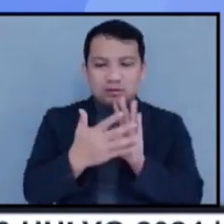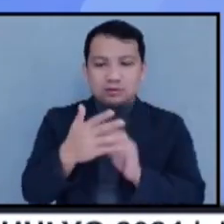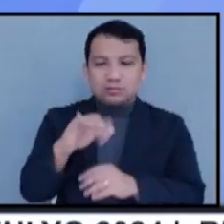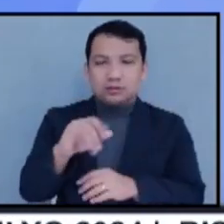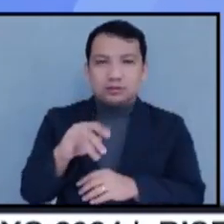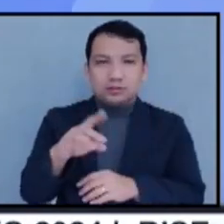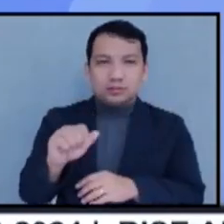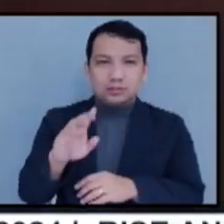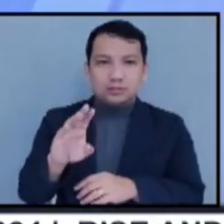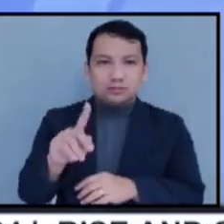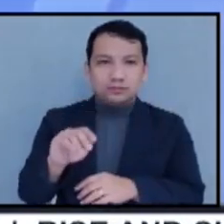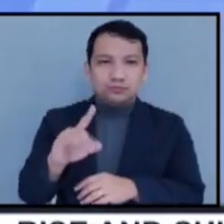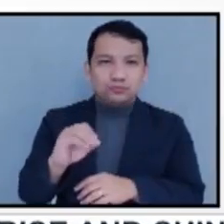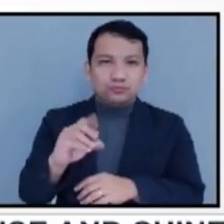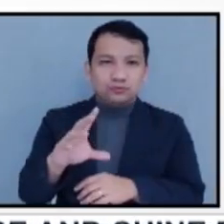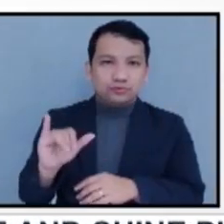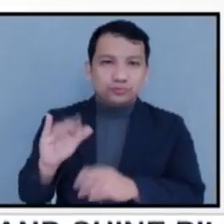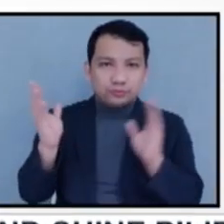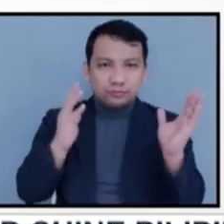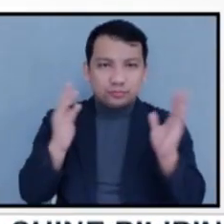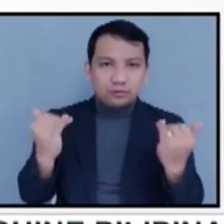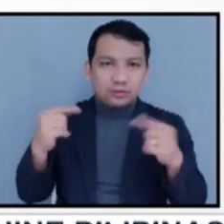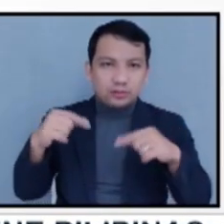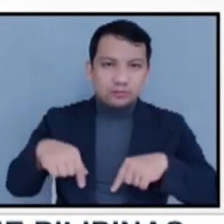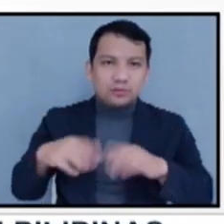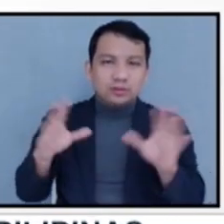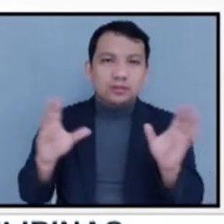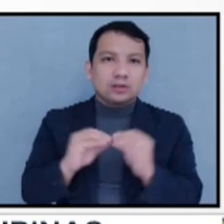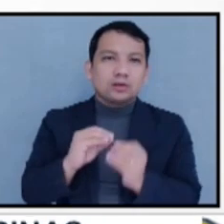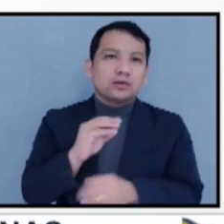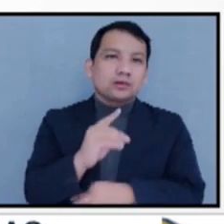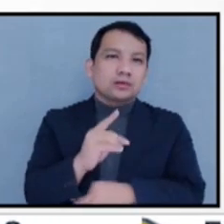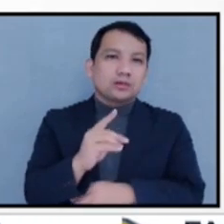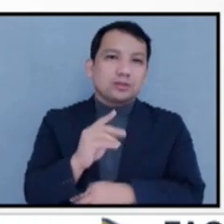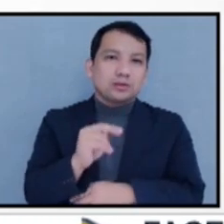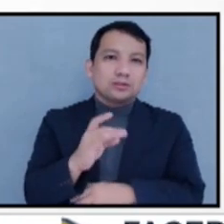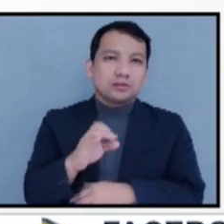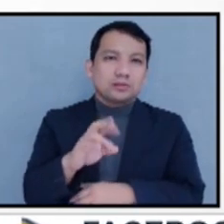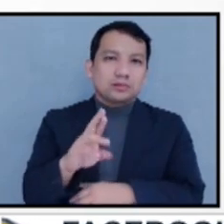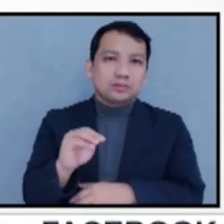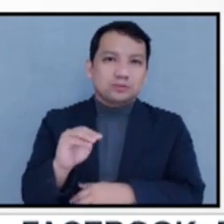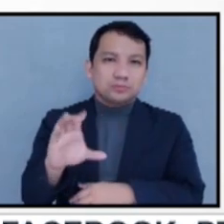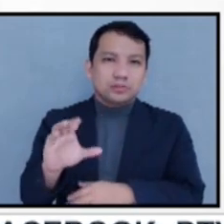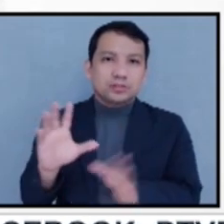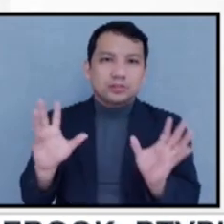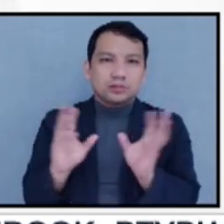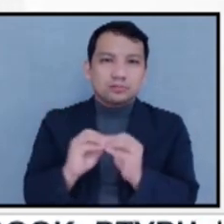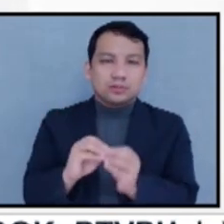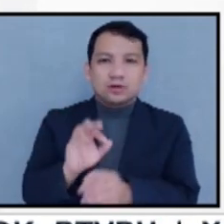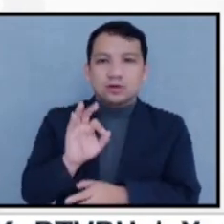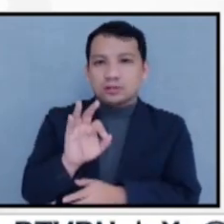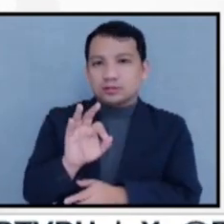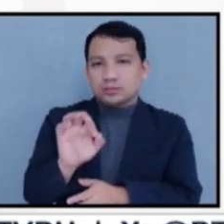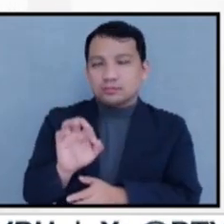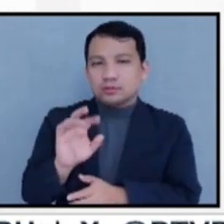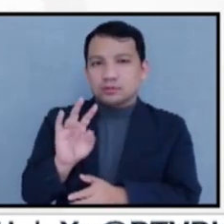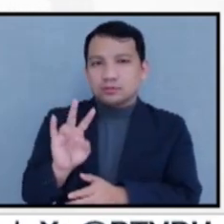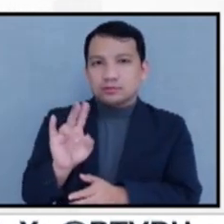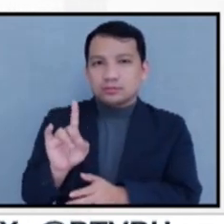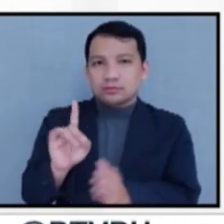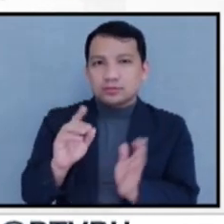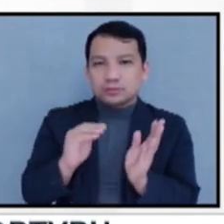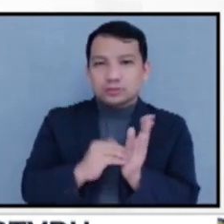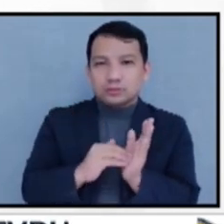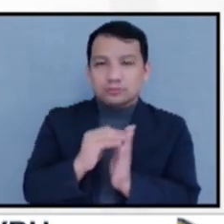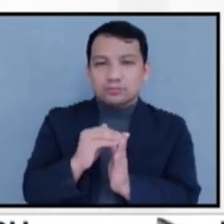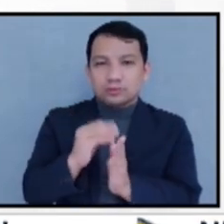bansa sa latest situational report ng ndrrmc katumbasan ng higit 971 na